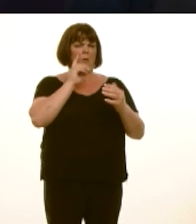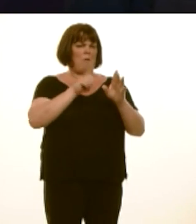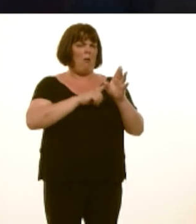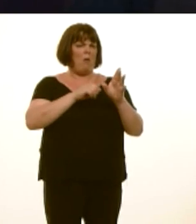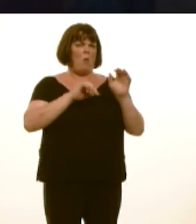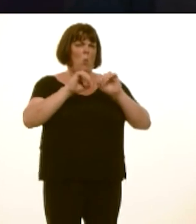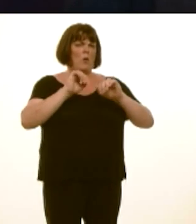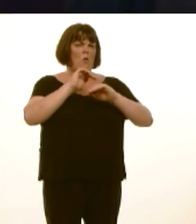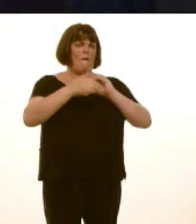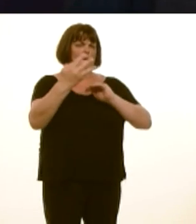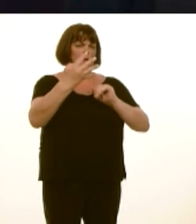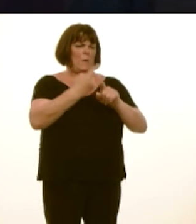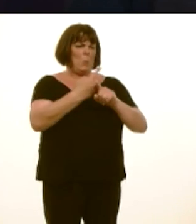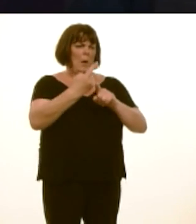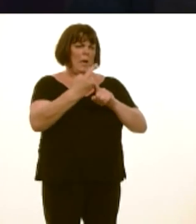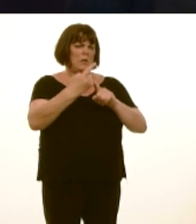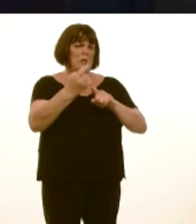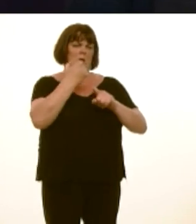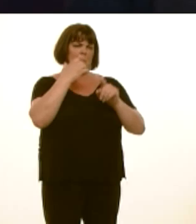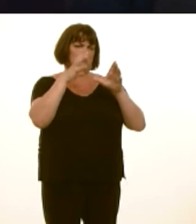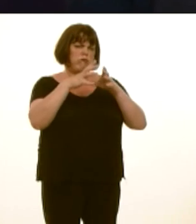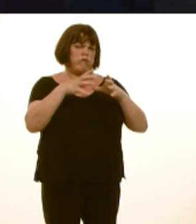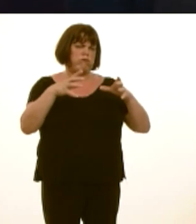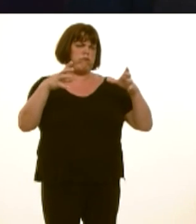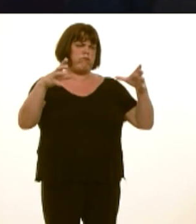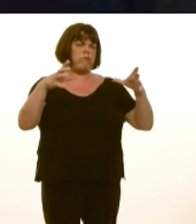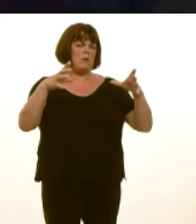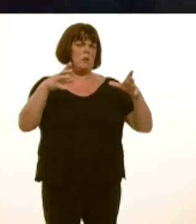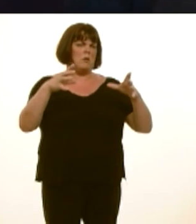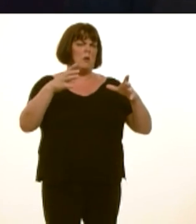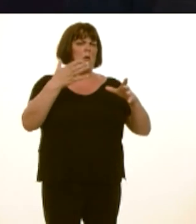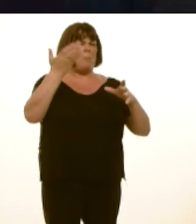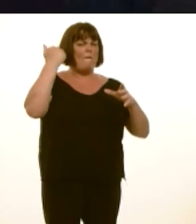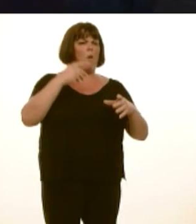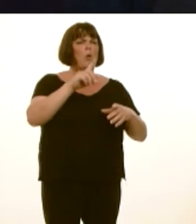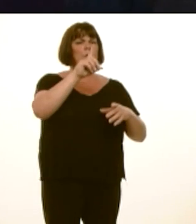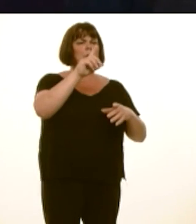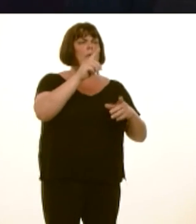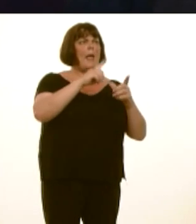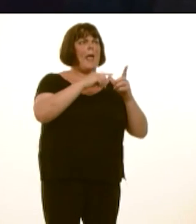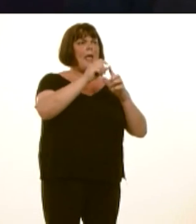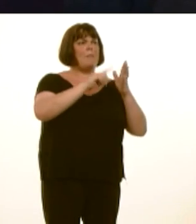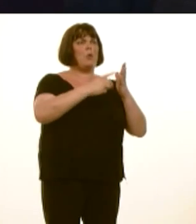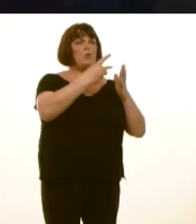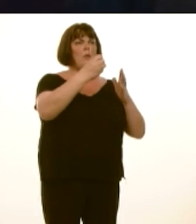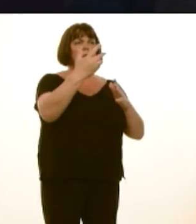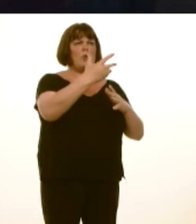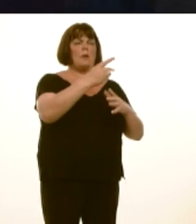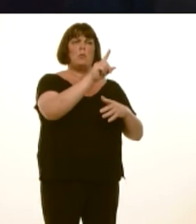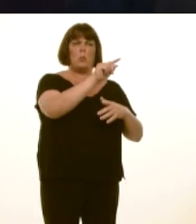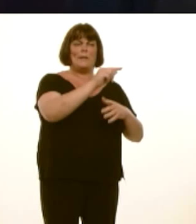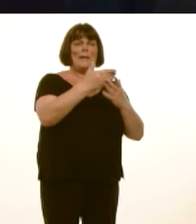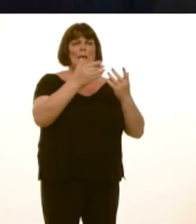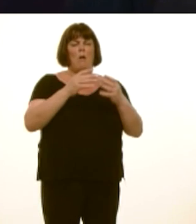2 flynedd olaf yma yn y gogledd o 20 ym mis Ebrill 2013 i 385